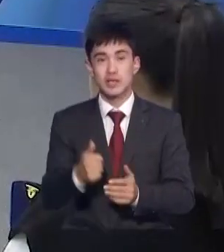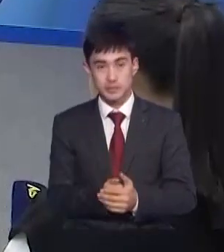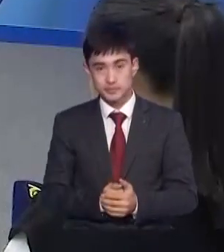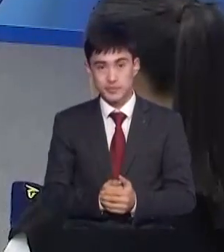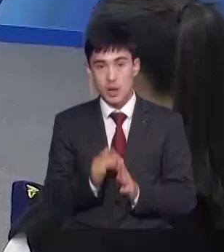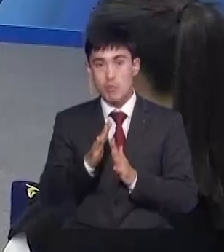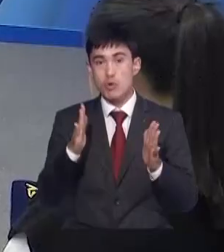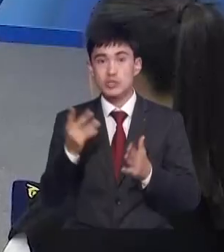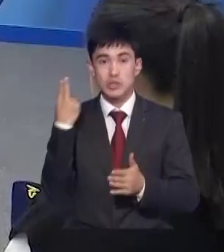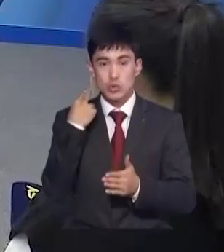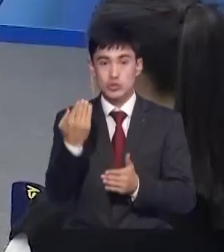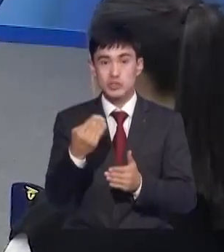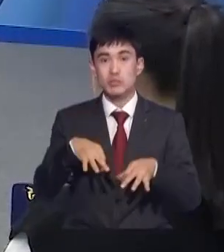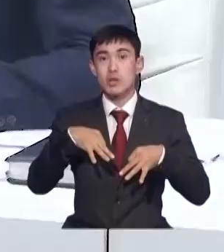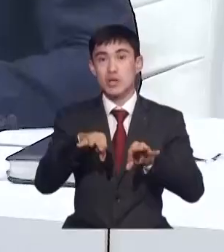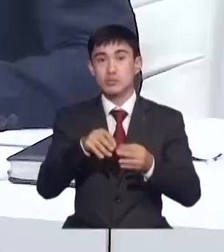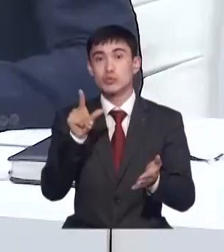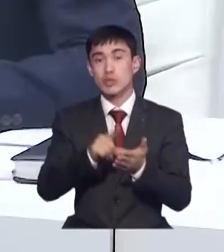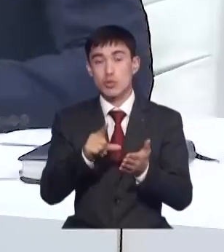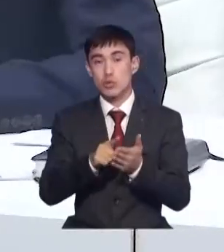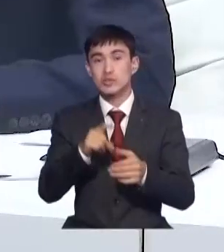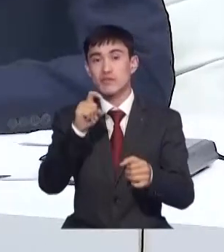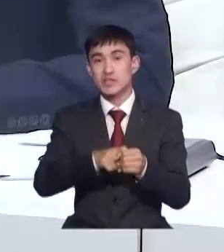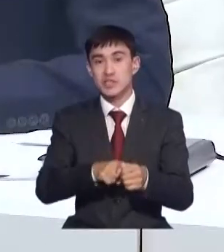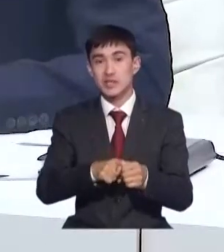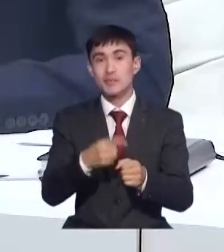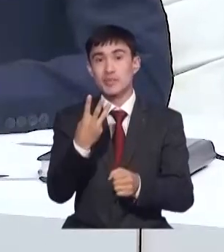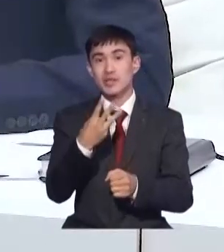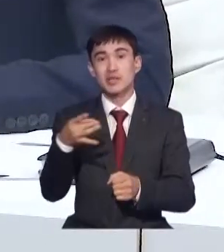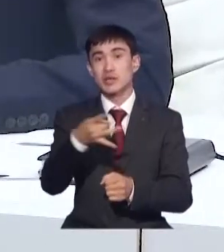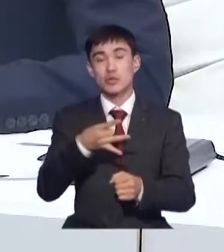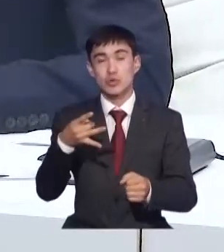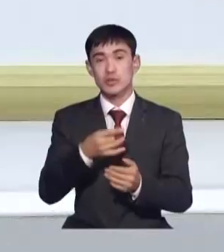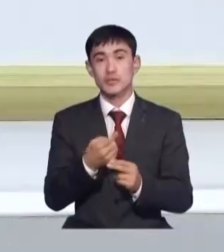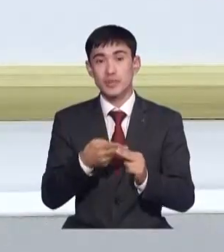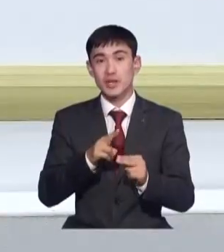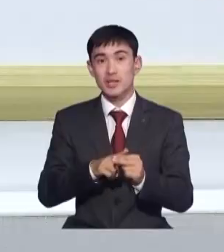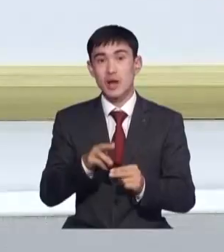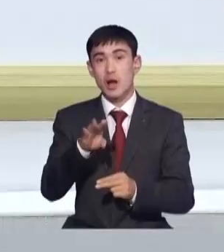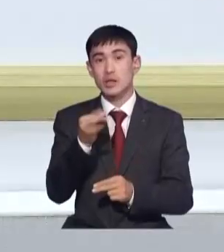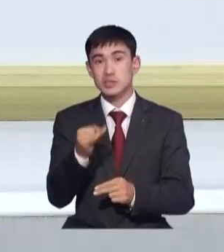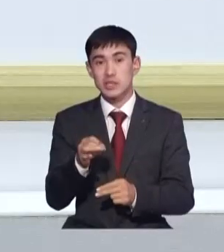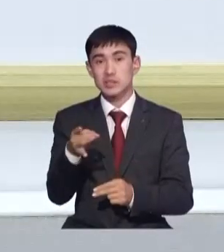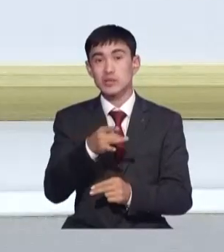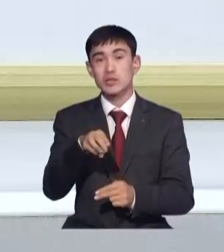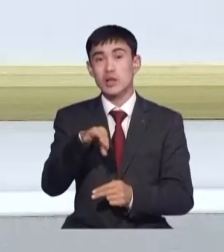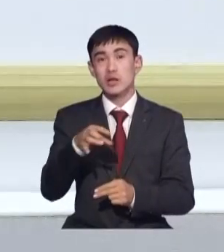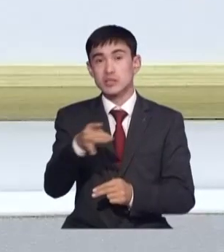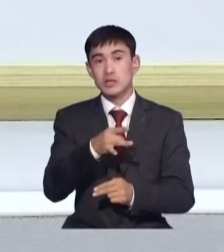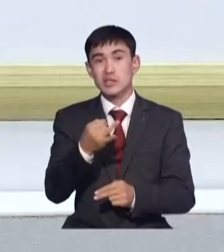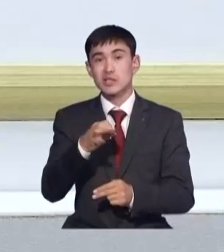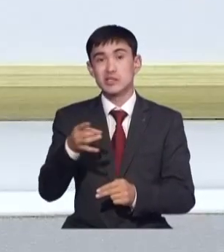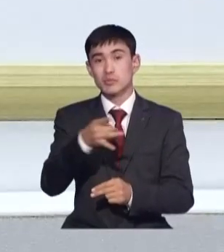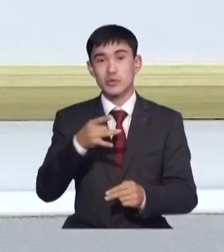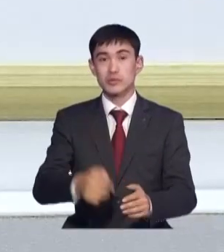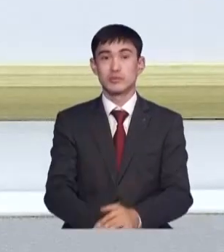2 800 000 000 тенге. Наибольшая задолженность по транспортному налогу зафиксирована в трех районах, а именно в Карасайском, Талгарском